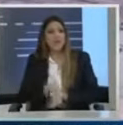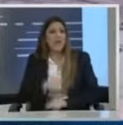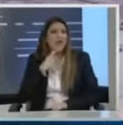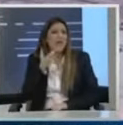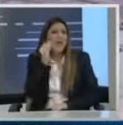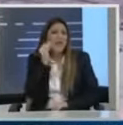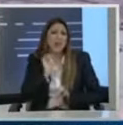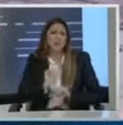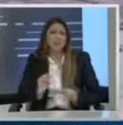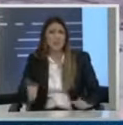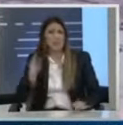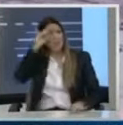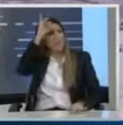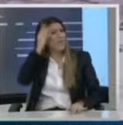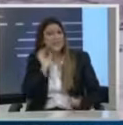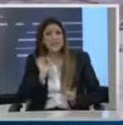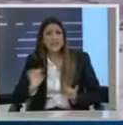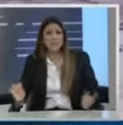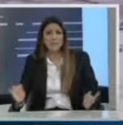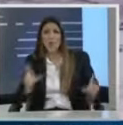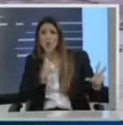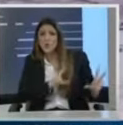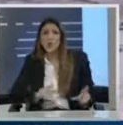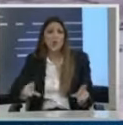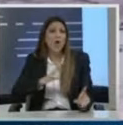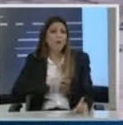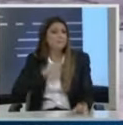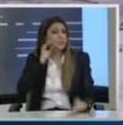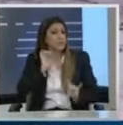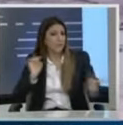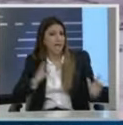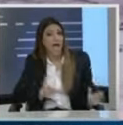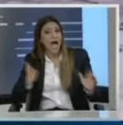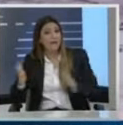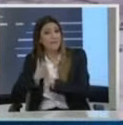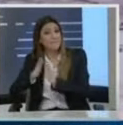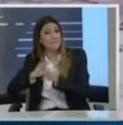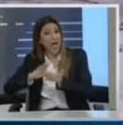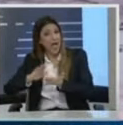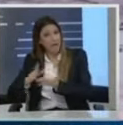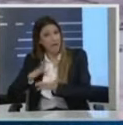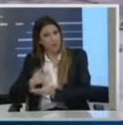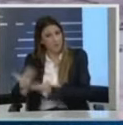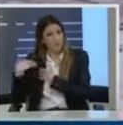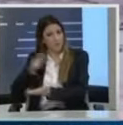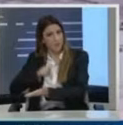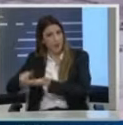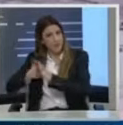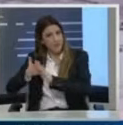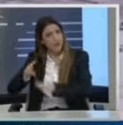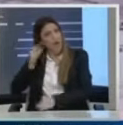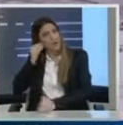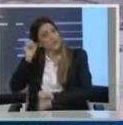άκουσα, όπως νομίζω δεν το άκουσε κανείς. Παρ' όλα αυτά το άκουσαν τα πρακτικά. Δεν το αφισβητώ αυτό. Ζητώ λοιπόν